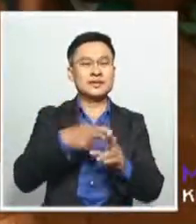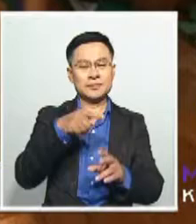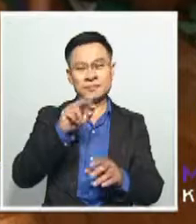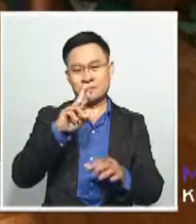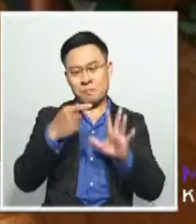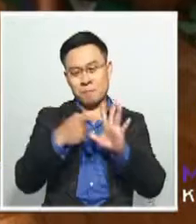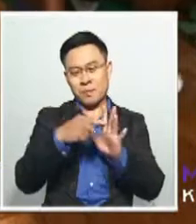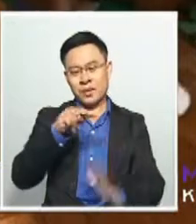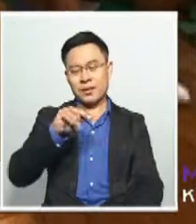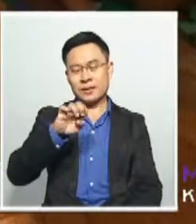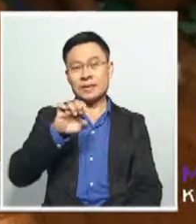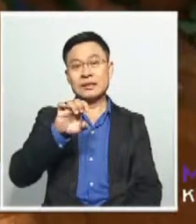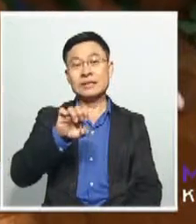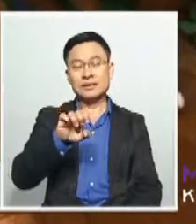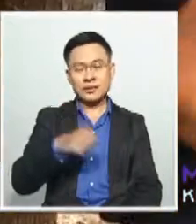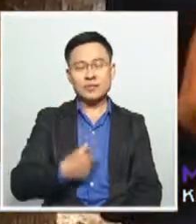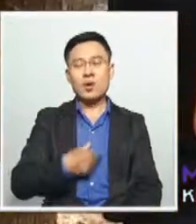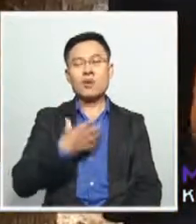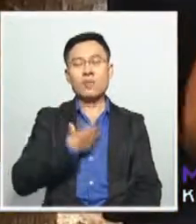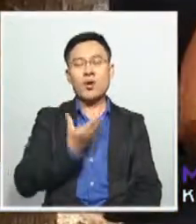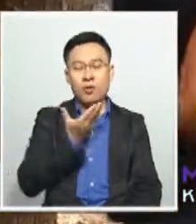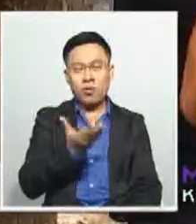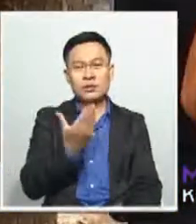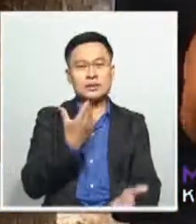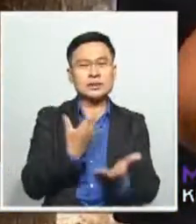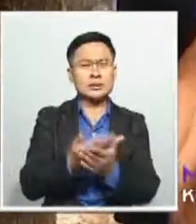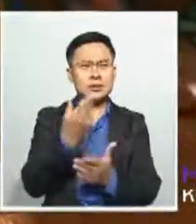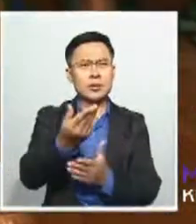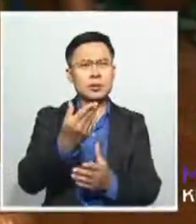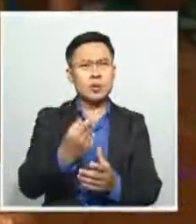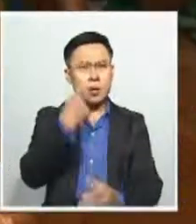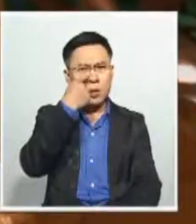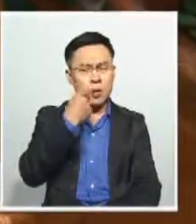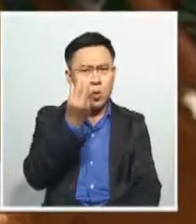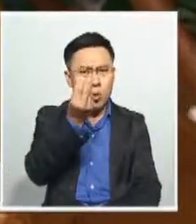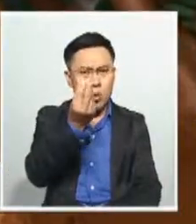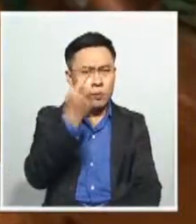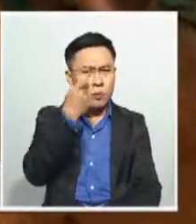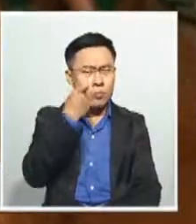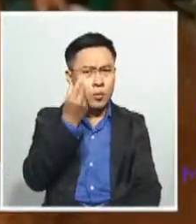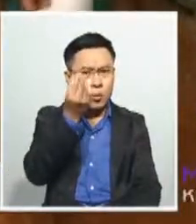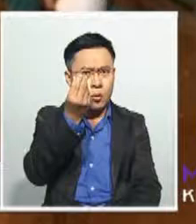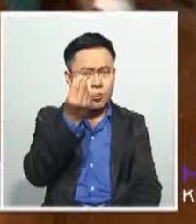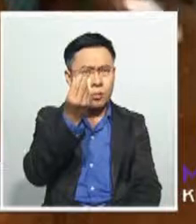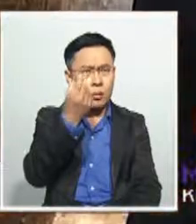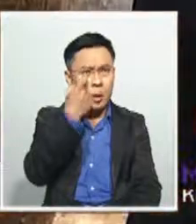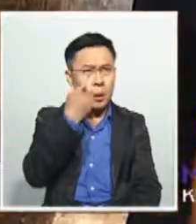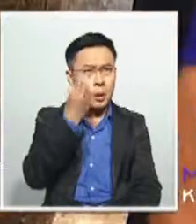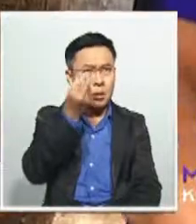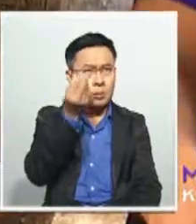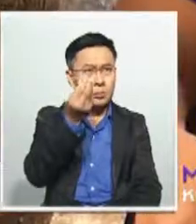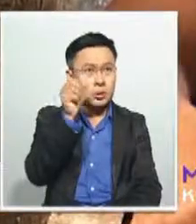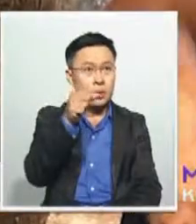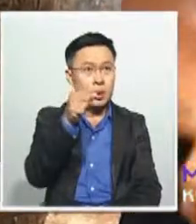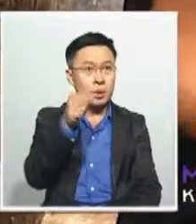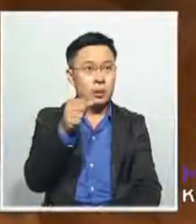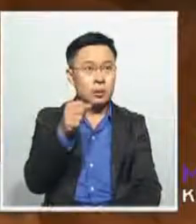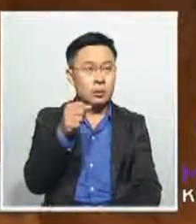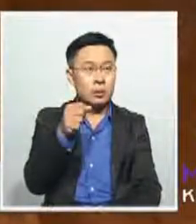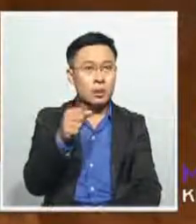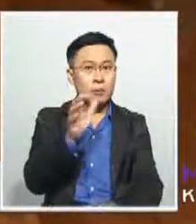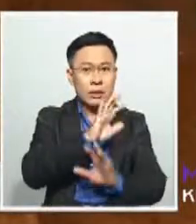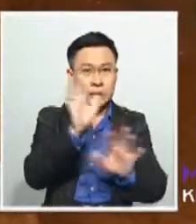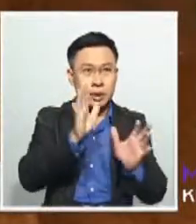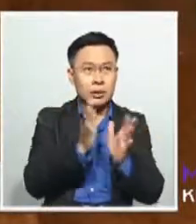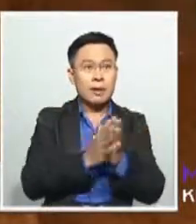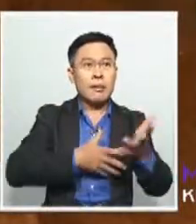อดีจะมาจะมาขอซื้อหอม ค่ะ ได้ข่าวว่าพี่ปานีขายหอมไง ไม่ค่ะขายเห็ด ปานี